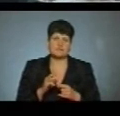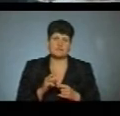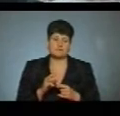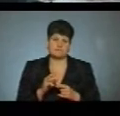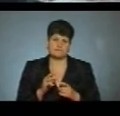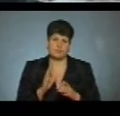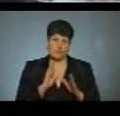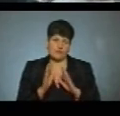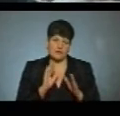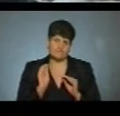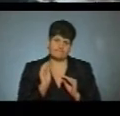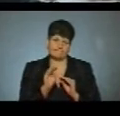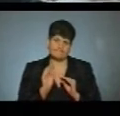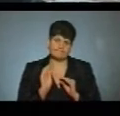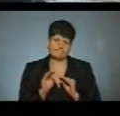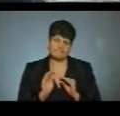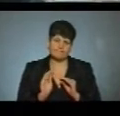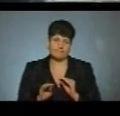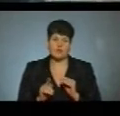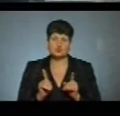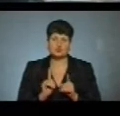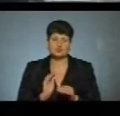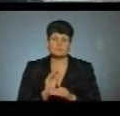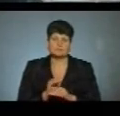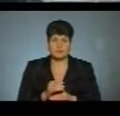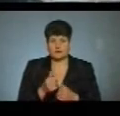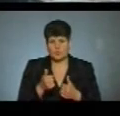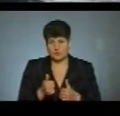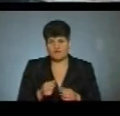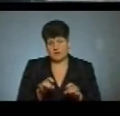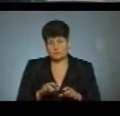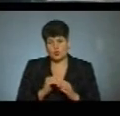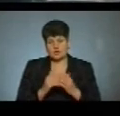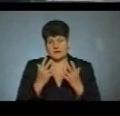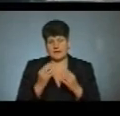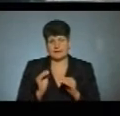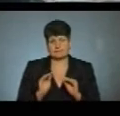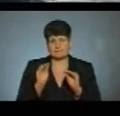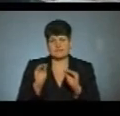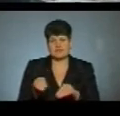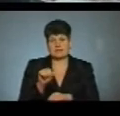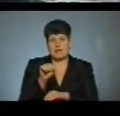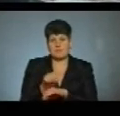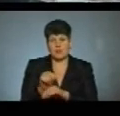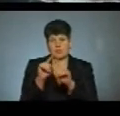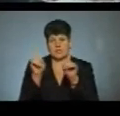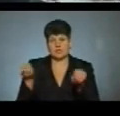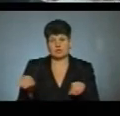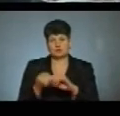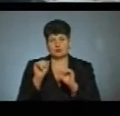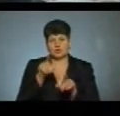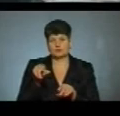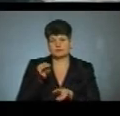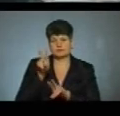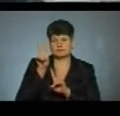додати хорошого. І от вирішив кожен день виставляти картину на балкон, так, щоб могли